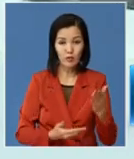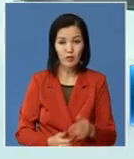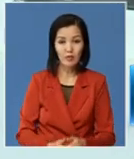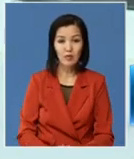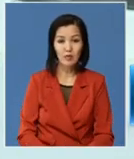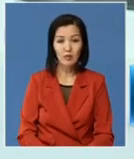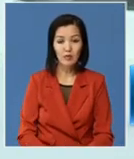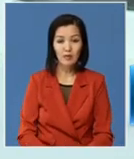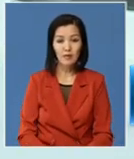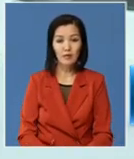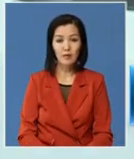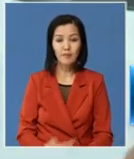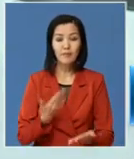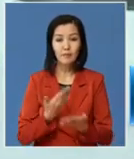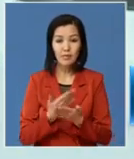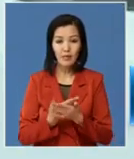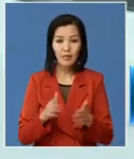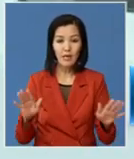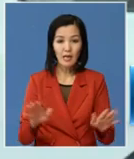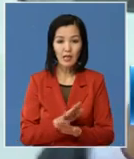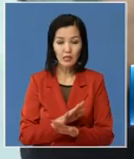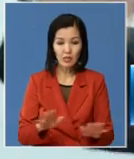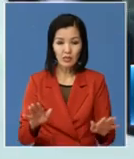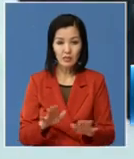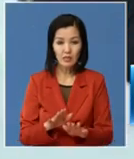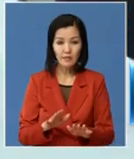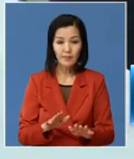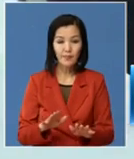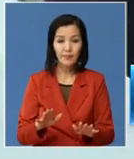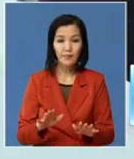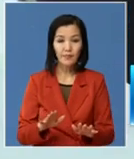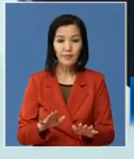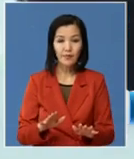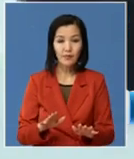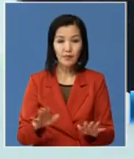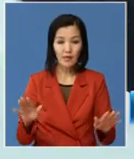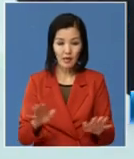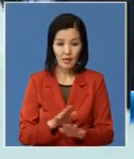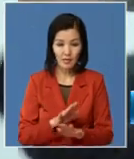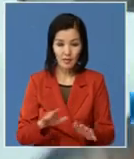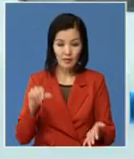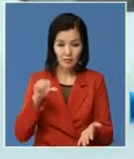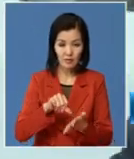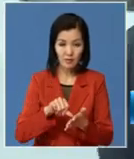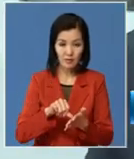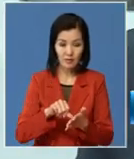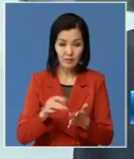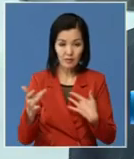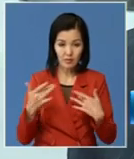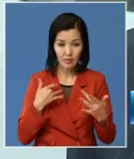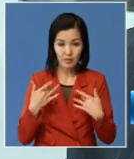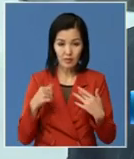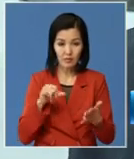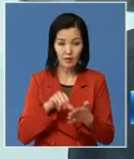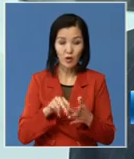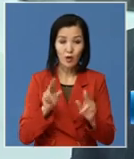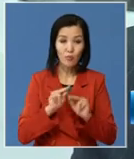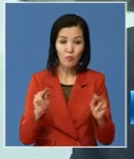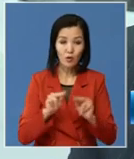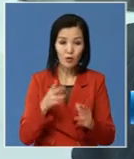қырқысқан азаматтарды әлі күнге дейін бандыға санап, бұларды басбұзар деп белгілеп ақтамай отыруымыз ол